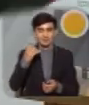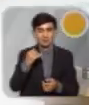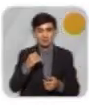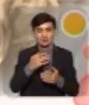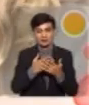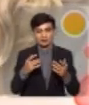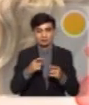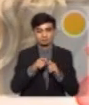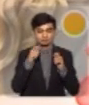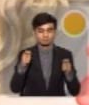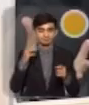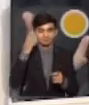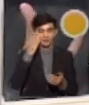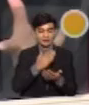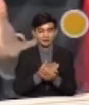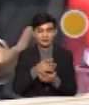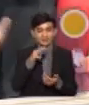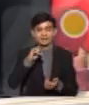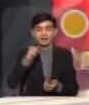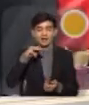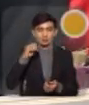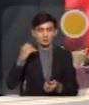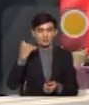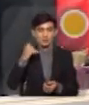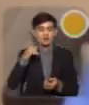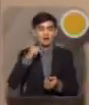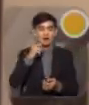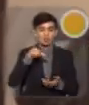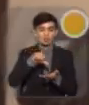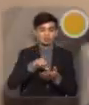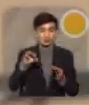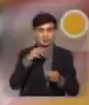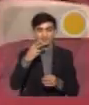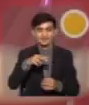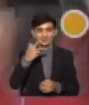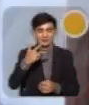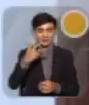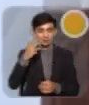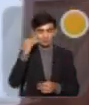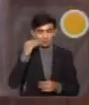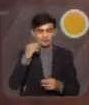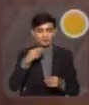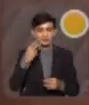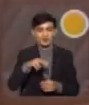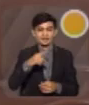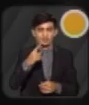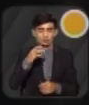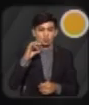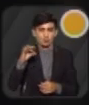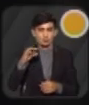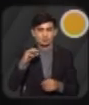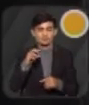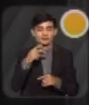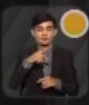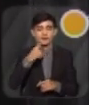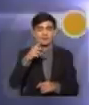айтарын астарлай жеткізуге шебер машықтанған театр актерлерінің өнерін 23 қарашадан бастап кешкі сағат 21:00-де